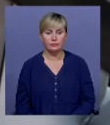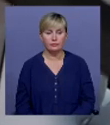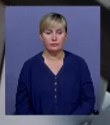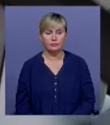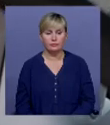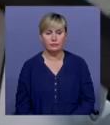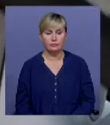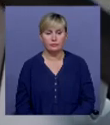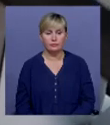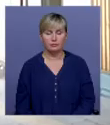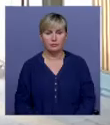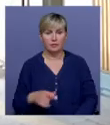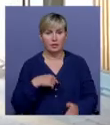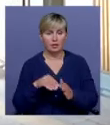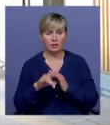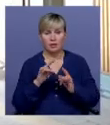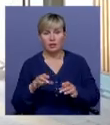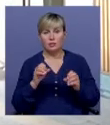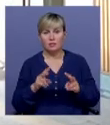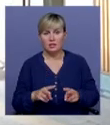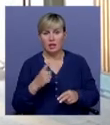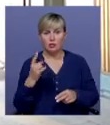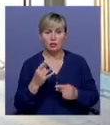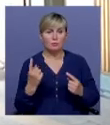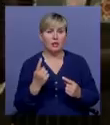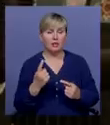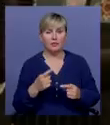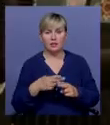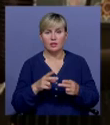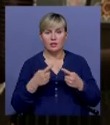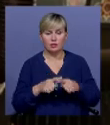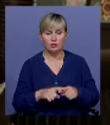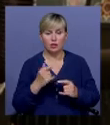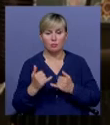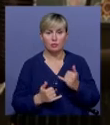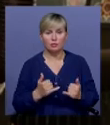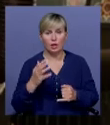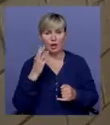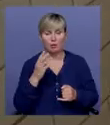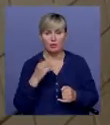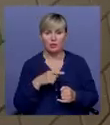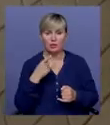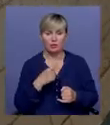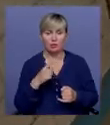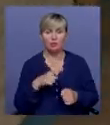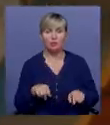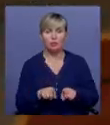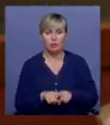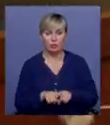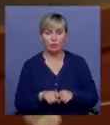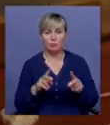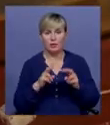когда они будут заезжать специалисты одной из первых станций технического обслуживания алматы считают что такой способ